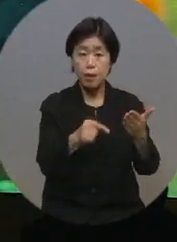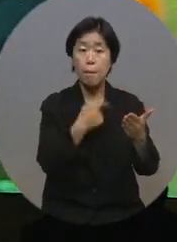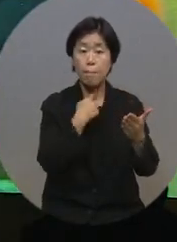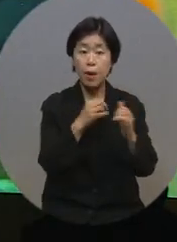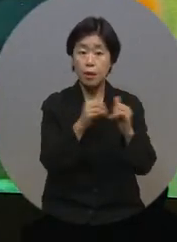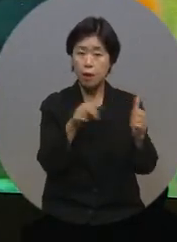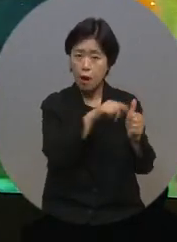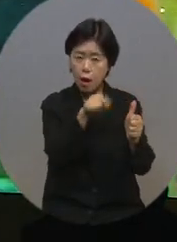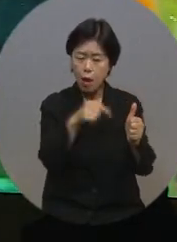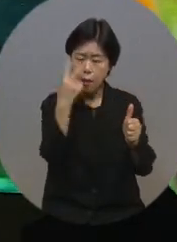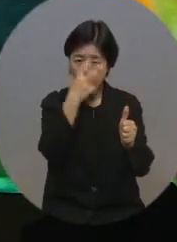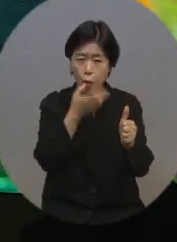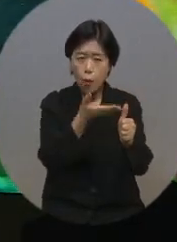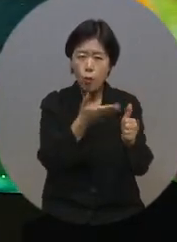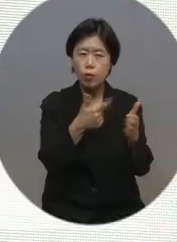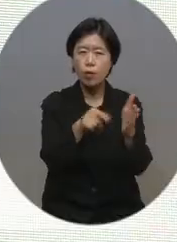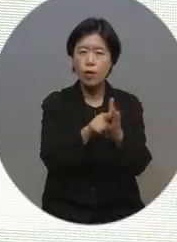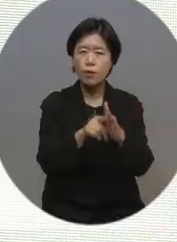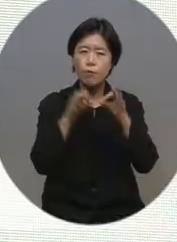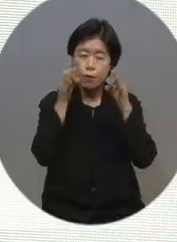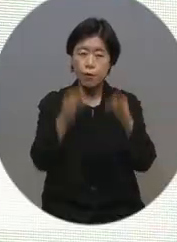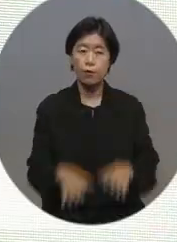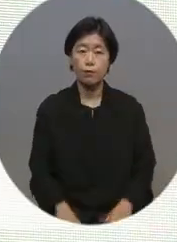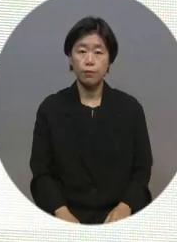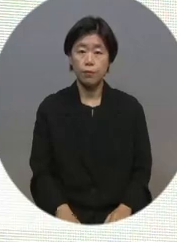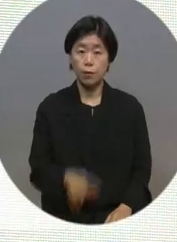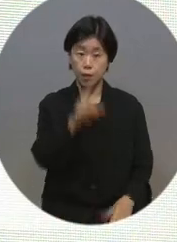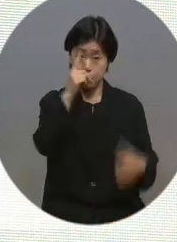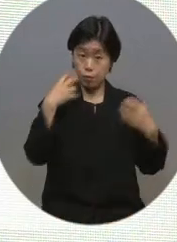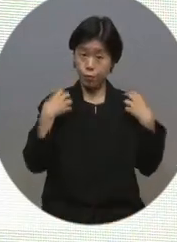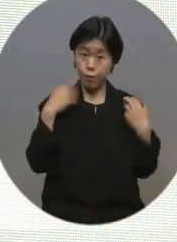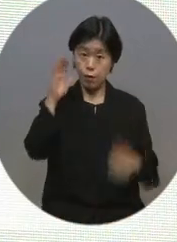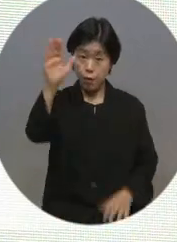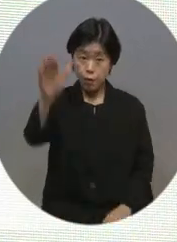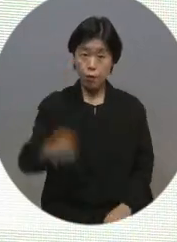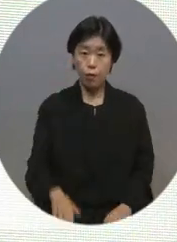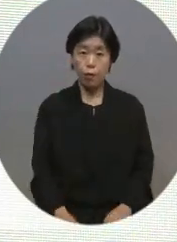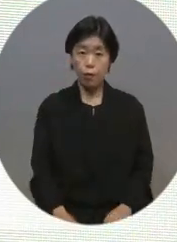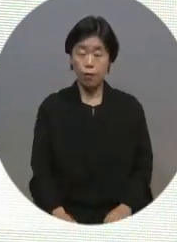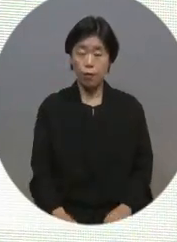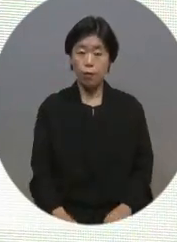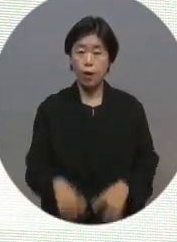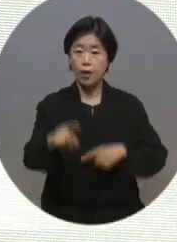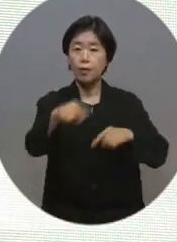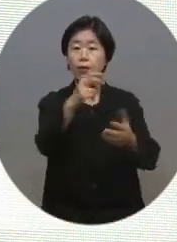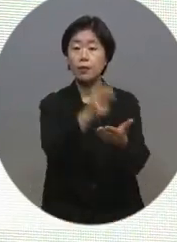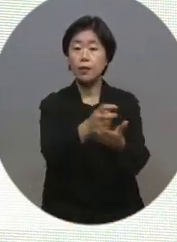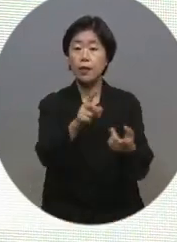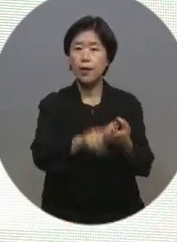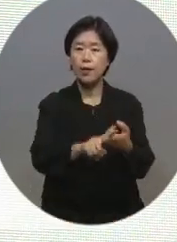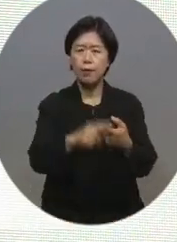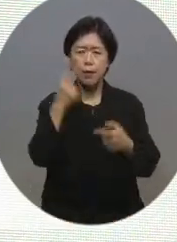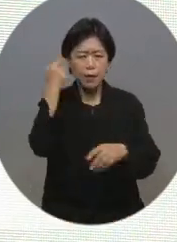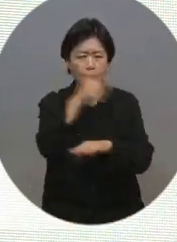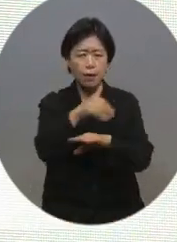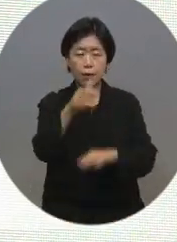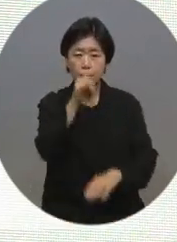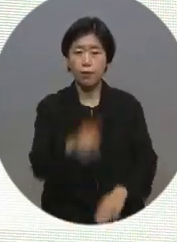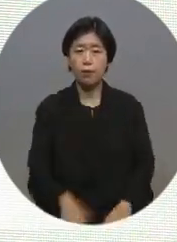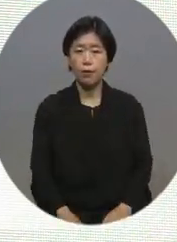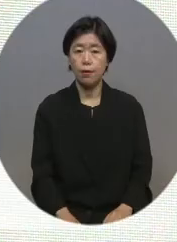강화에 노력하겠다고 밝혔습니다. 정부는 앞으로 다음과 같은 정책을 한번 힘껏 해볼 계획을 가지고